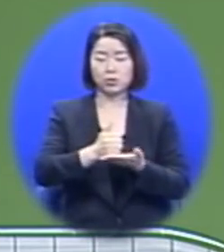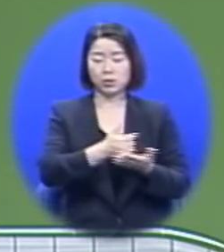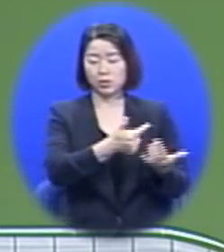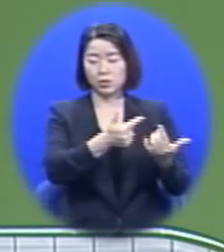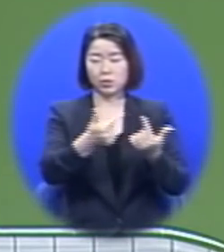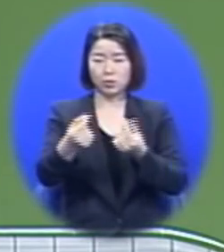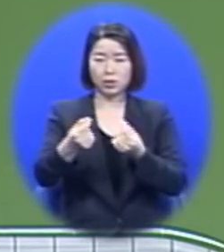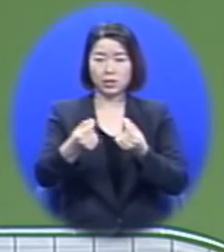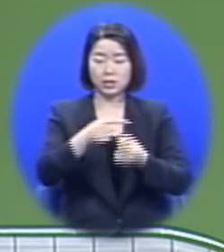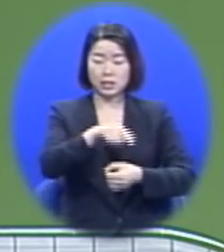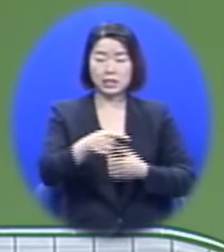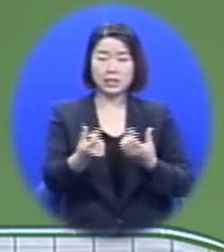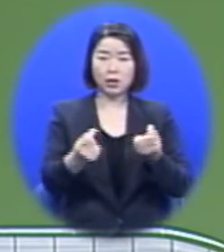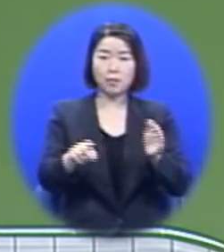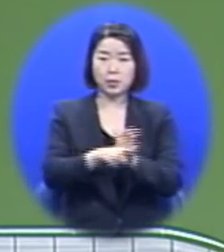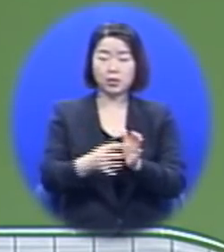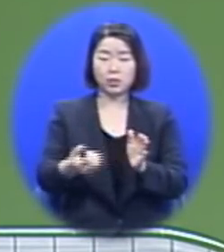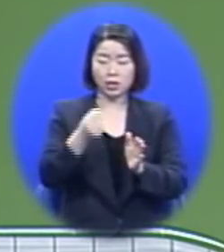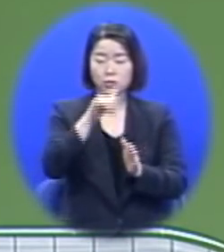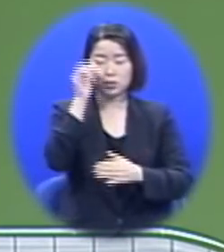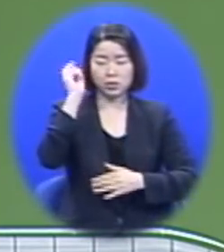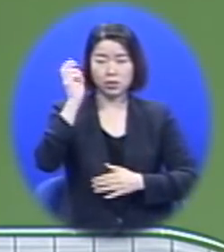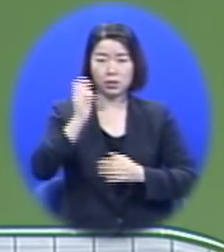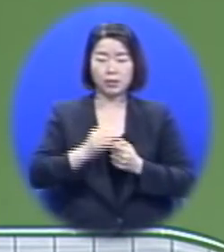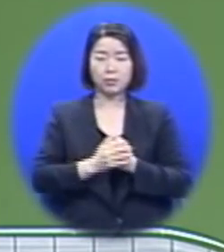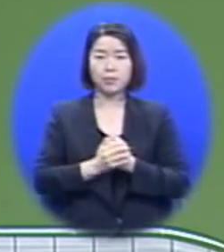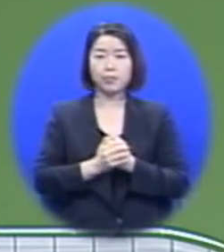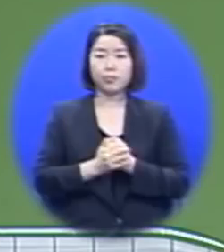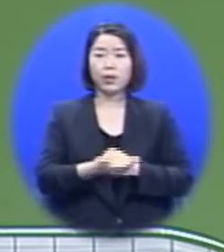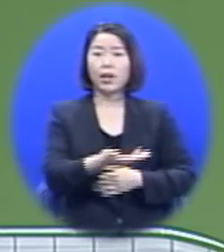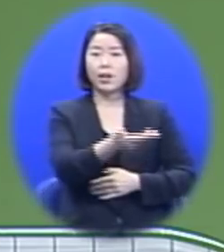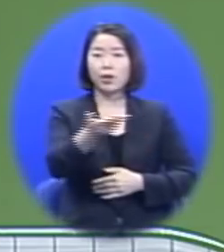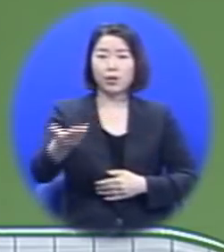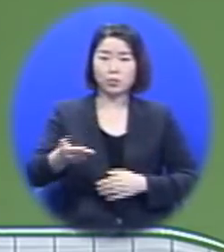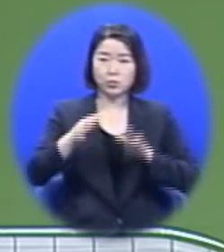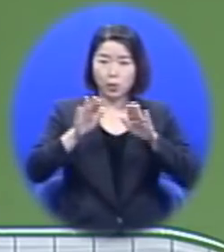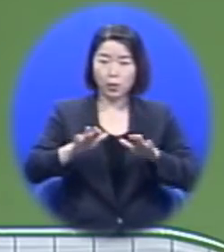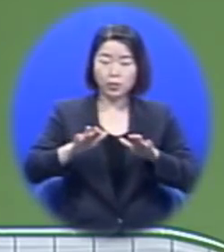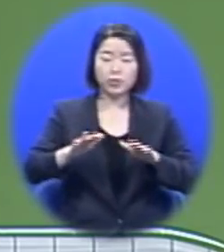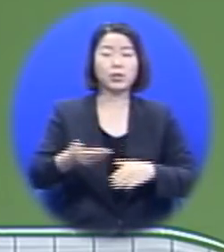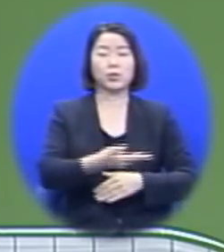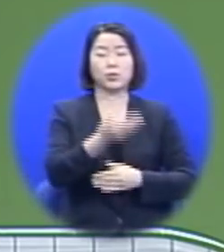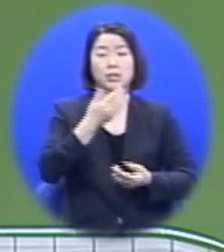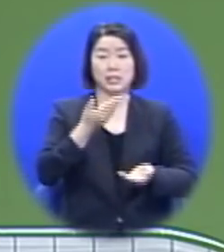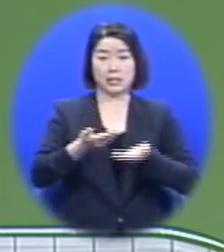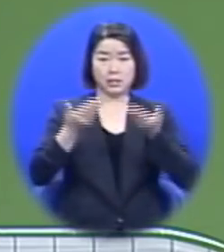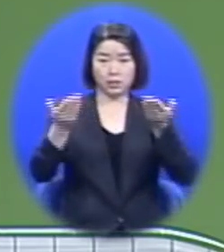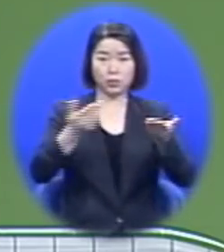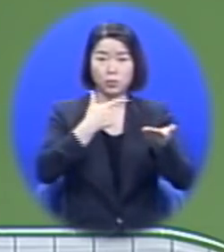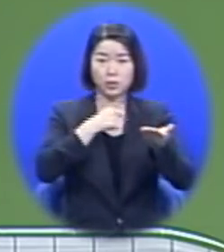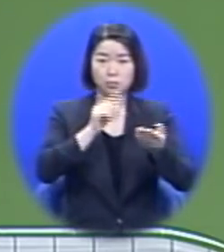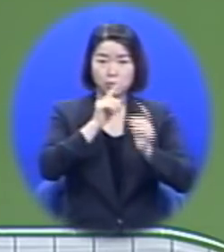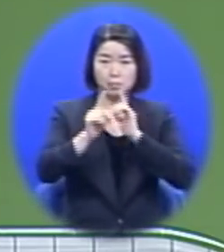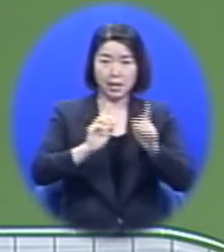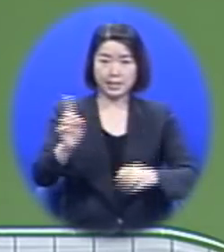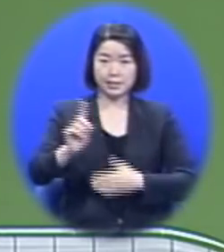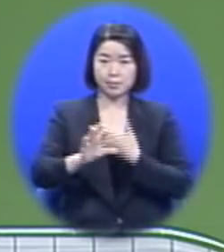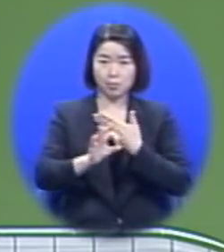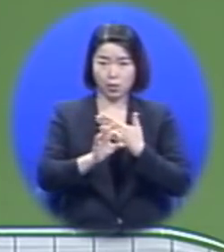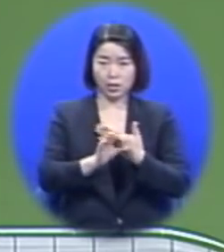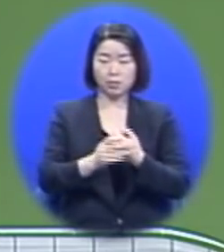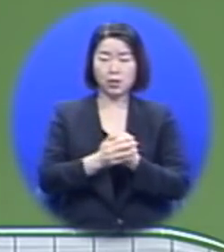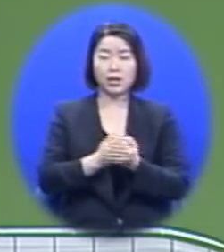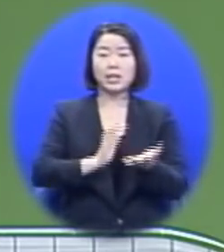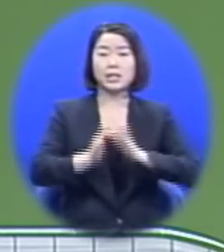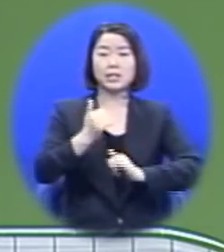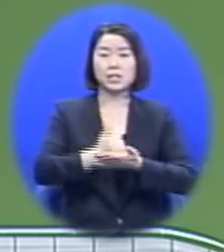계시리라고 믿습니다. 그런데 여러분, 저는 오늘 여러분에게 드리고 싶은 말씀은, 예수님이 내 죄를 위해서